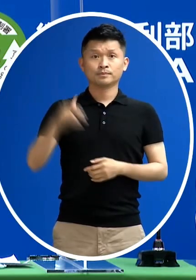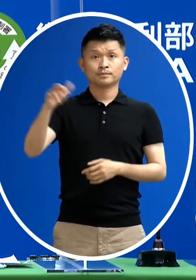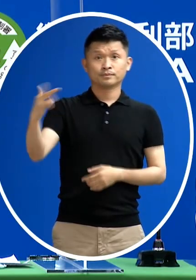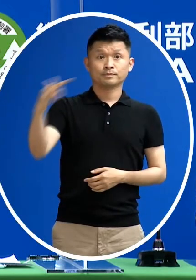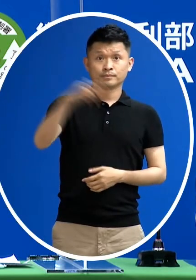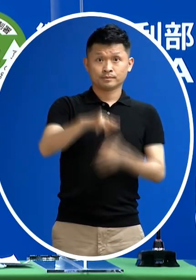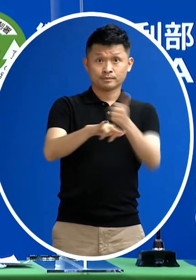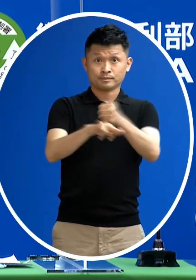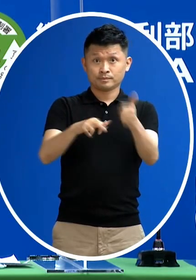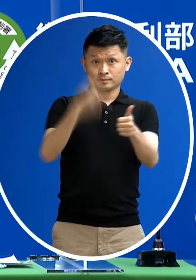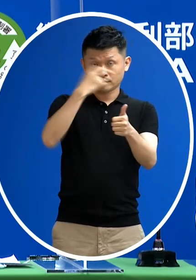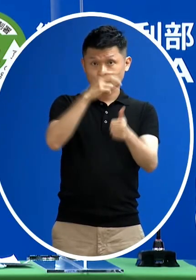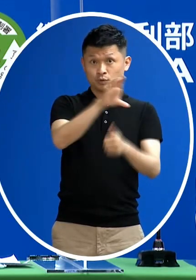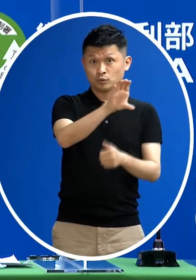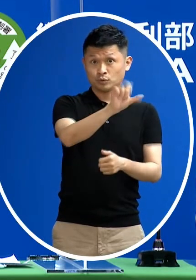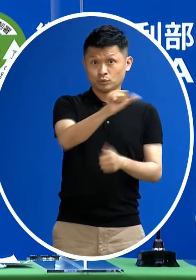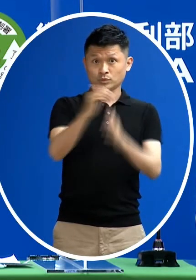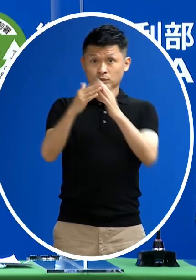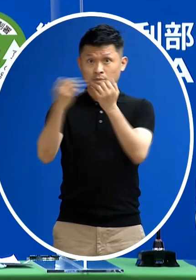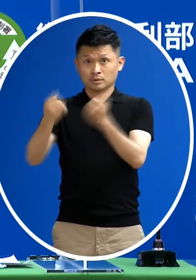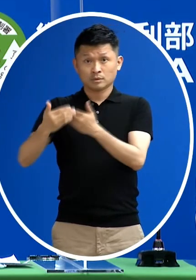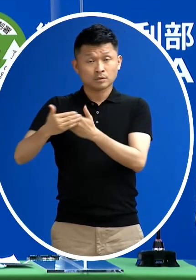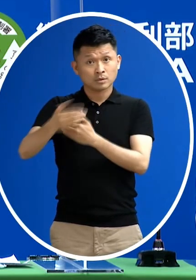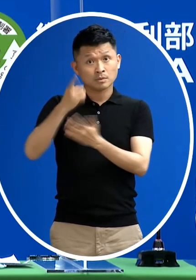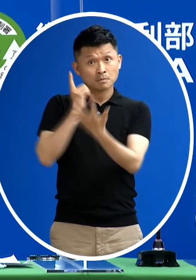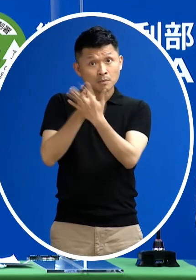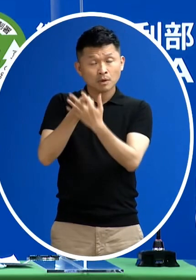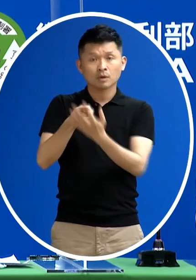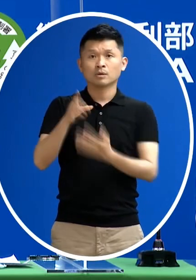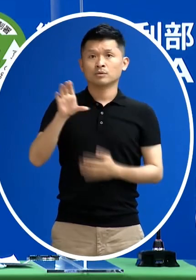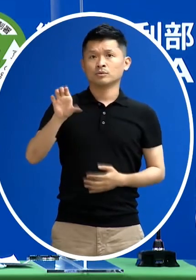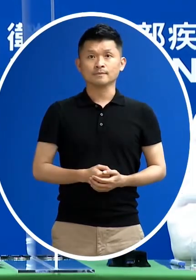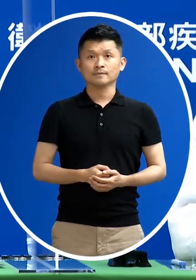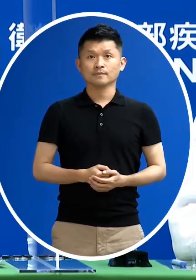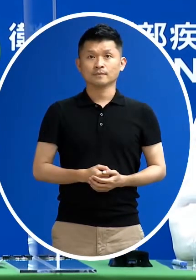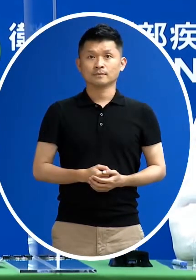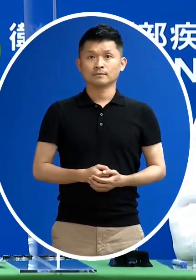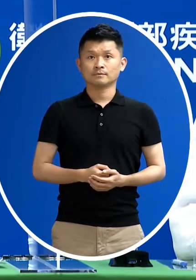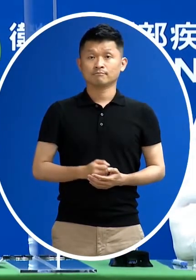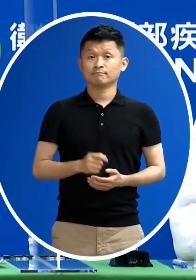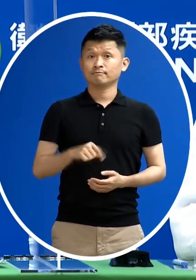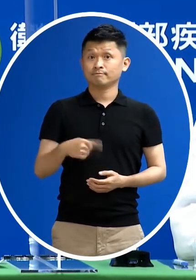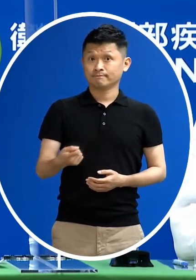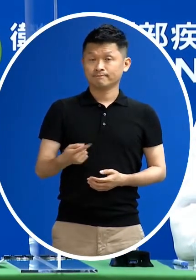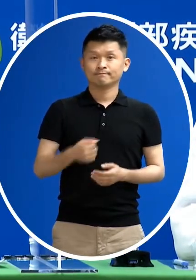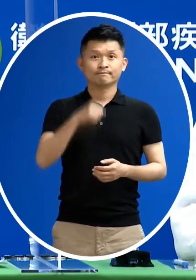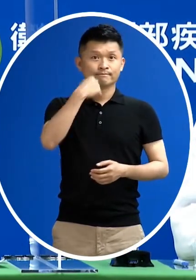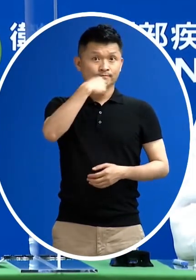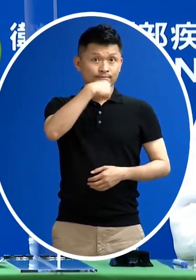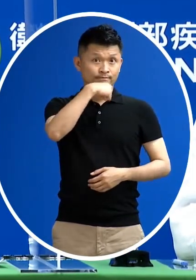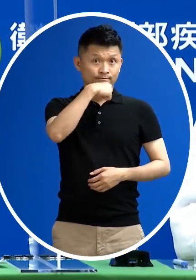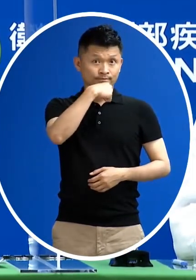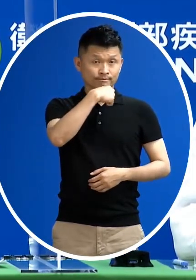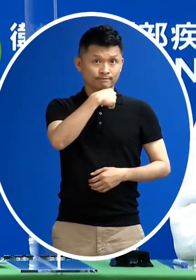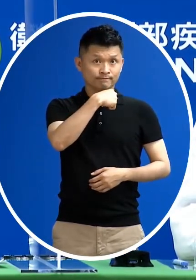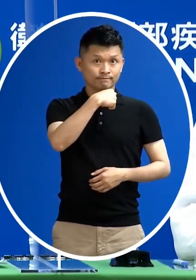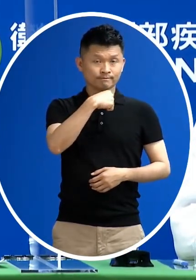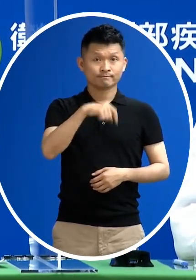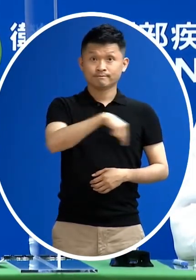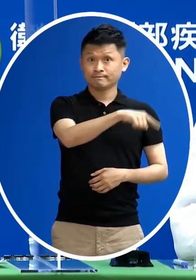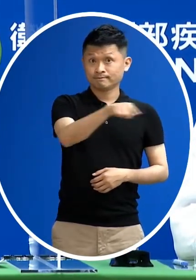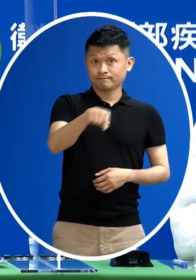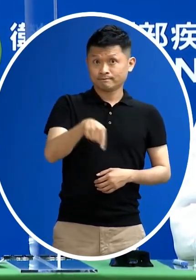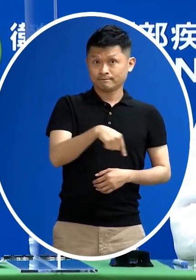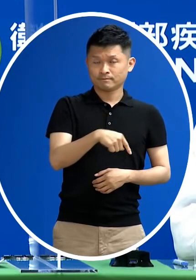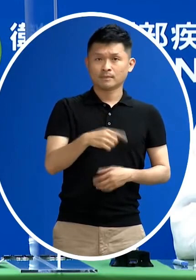地裁检是95例，那居家检疫裁检是94例。检除了本土案例哈，相